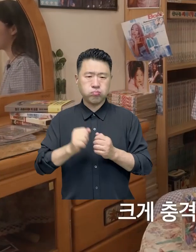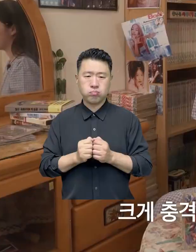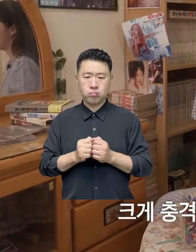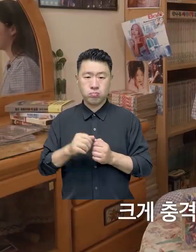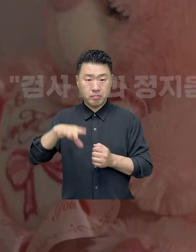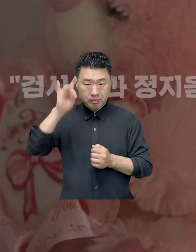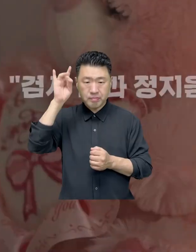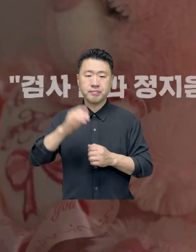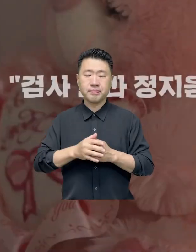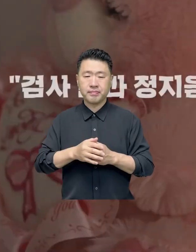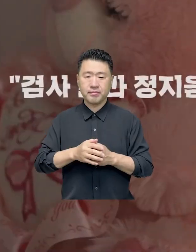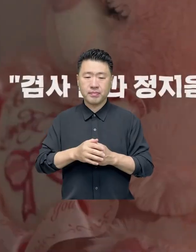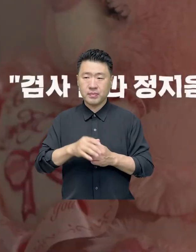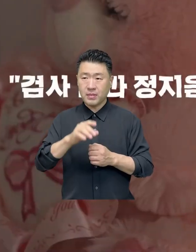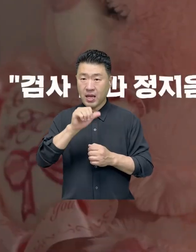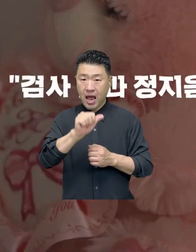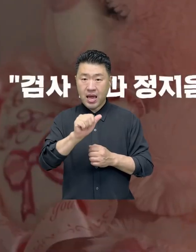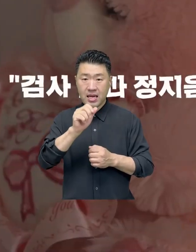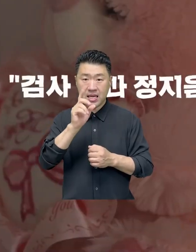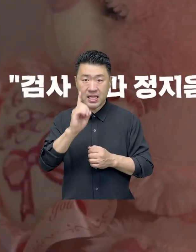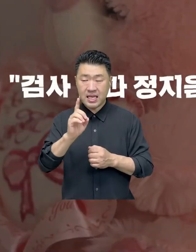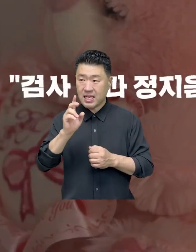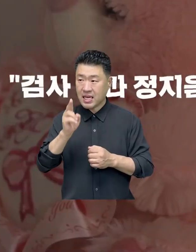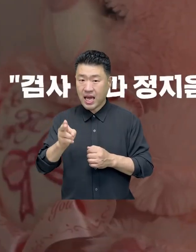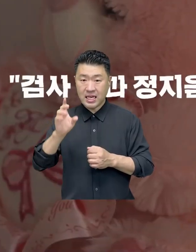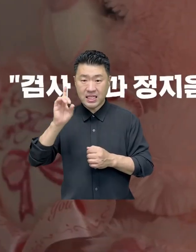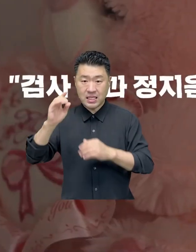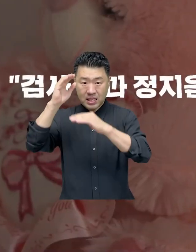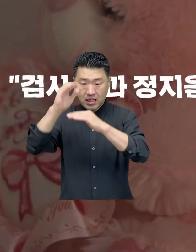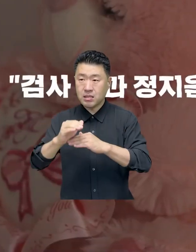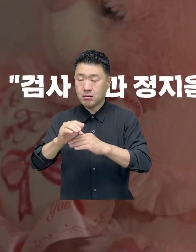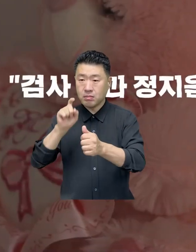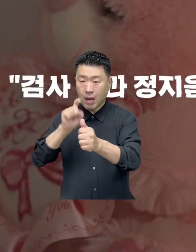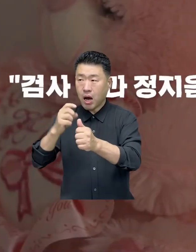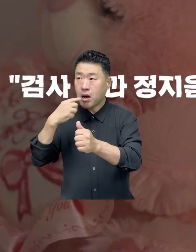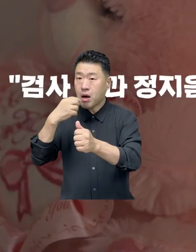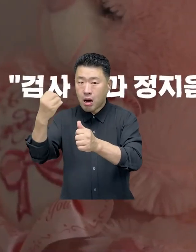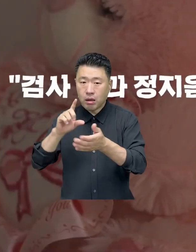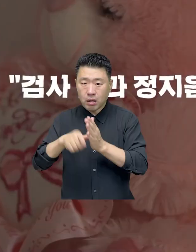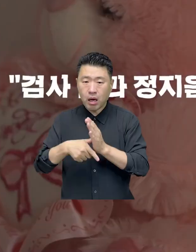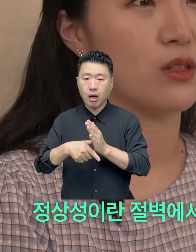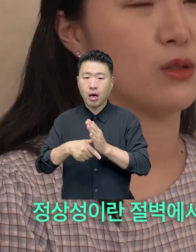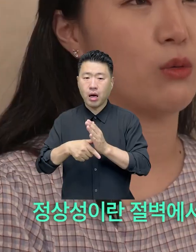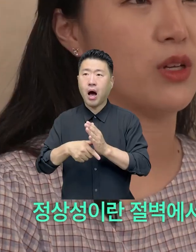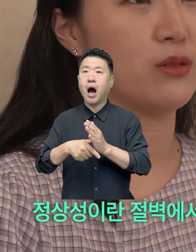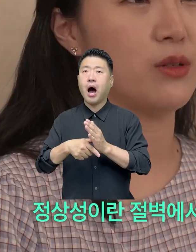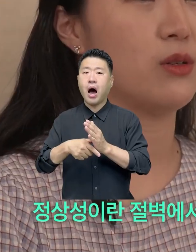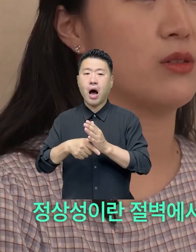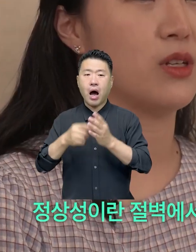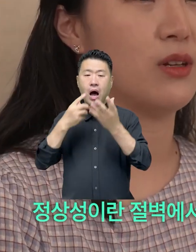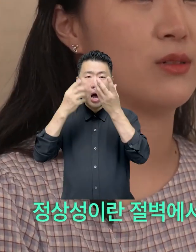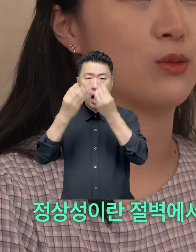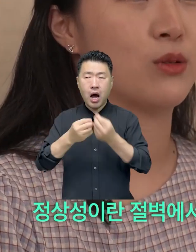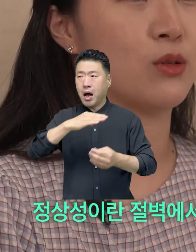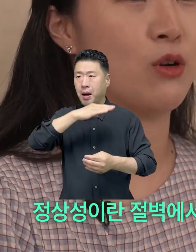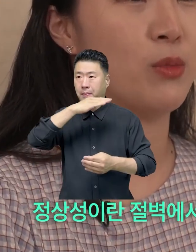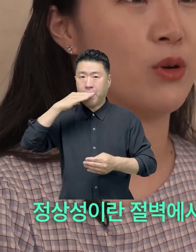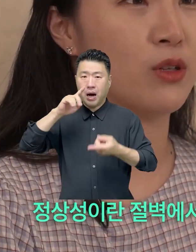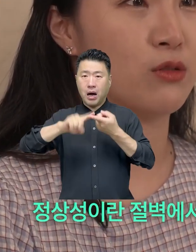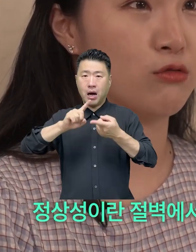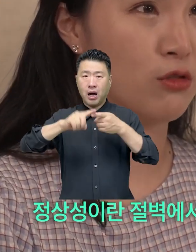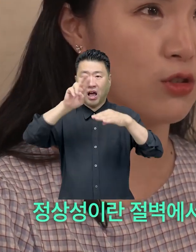경험이 있어요. 처음에 이제 ADHD 진단을 받았을 때는 한마디로 말해서 그 정상성이라는